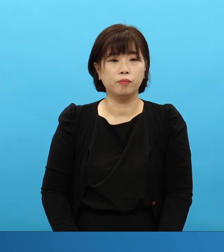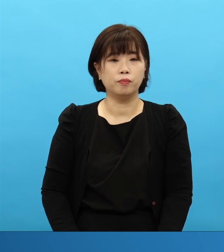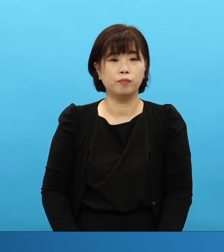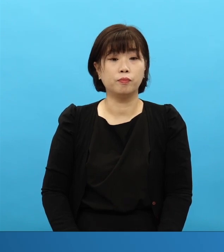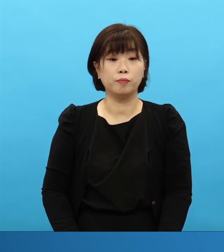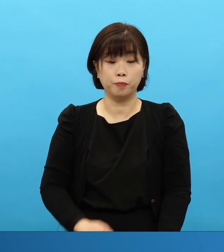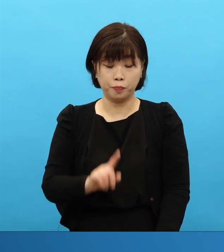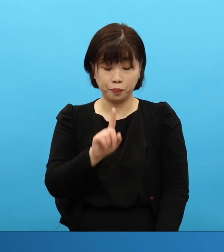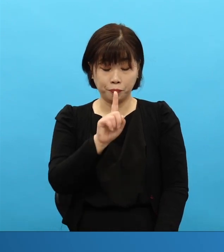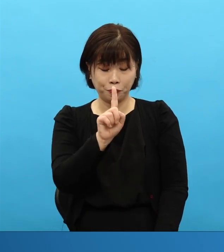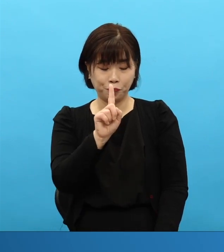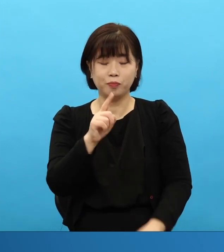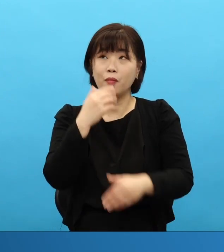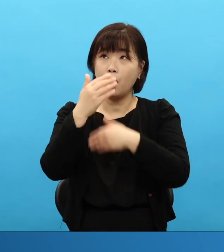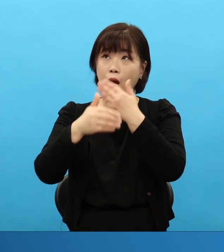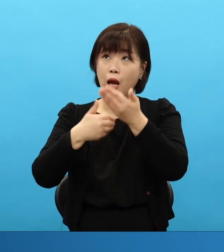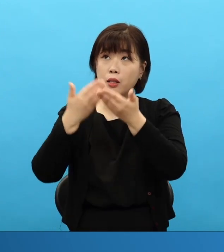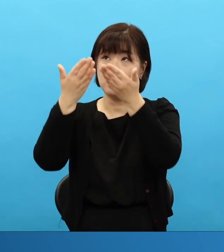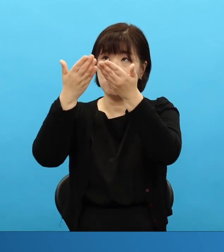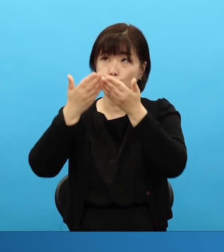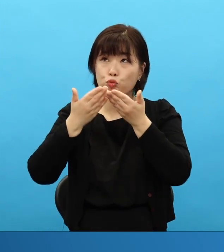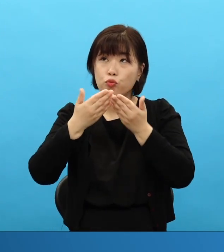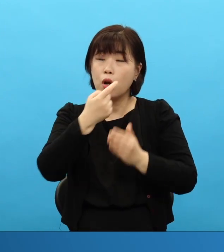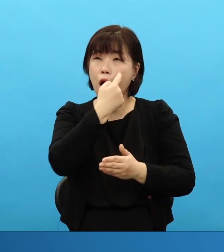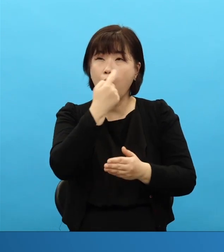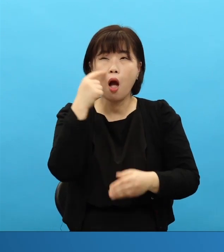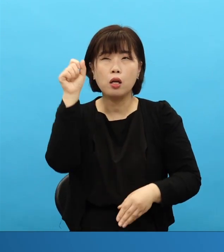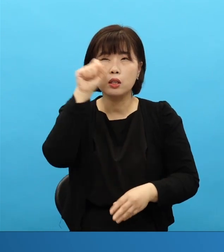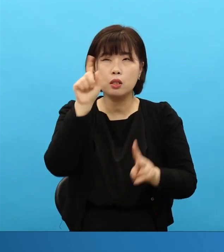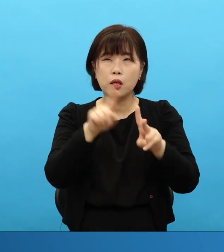안테나가 되는 겁니다. Then that becomes the antenna.